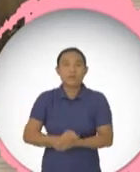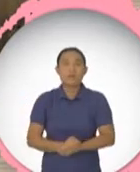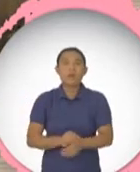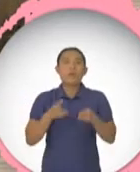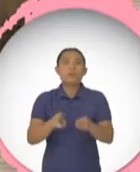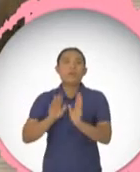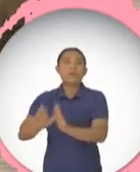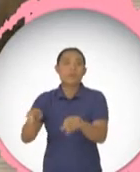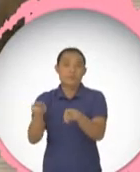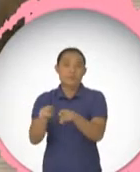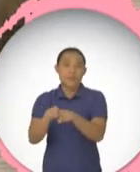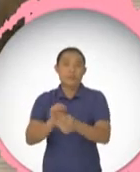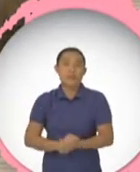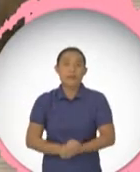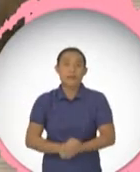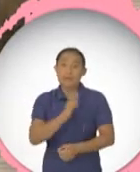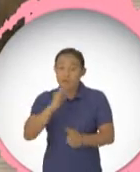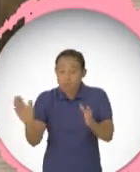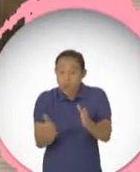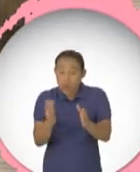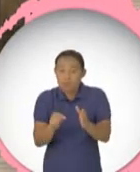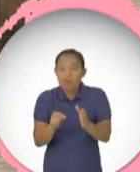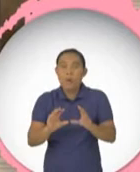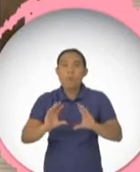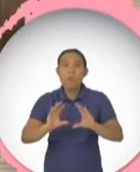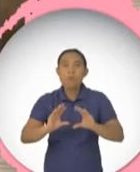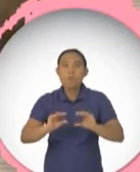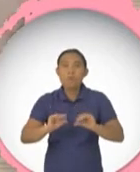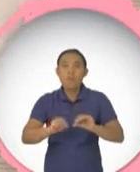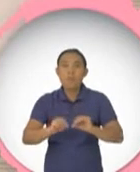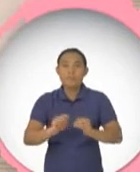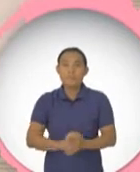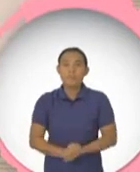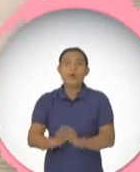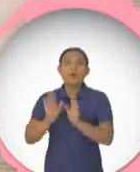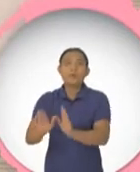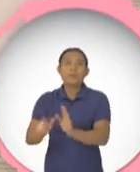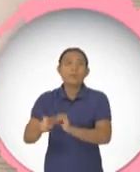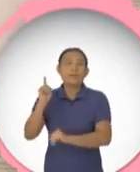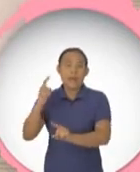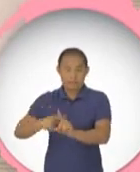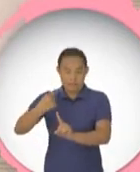กี้เลยก็คืออย่าให้ถูกอากาศไม่งั้นมันจะนิ่มค่ะเก็บได้นานเป็นเดือนนะคะ ครับผม